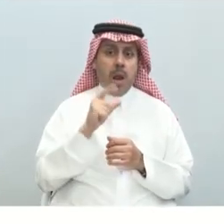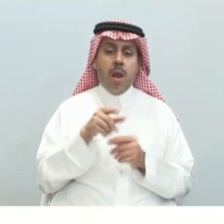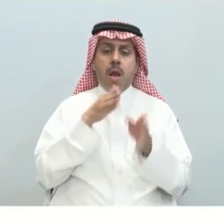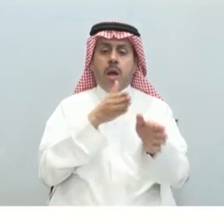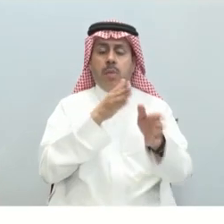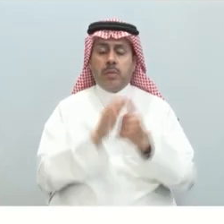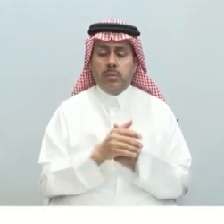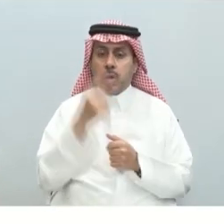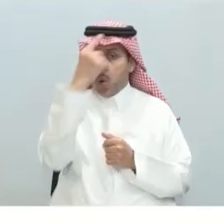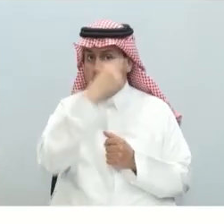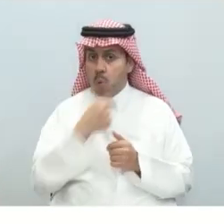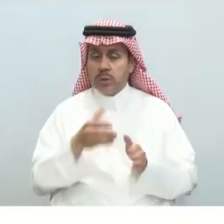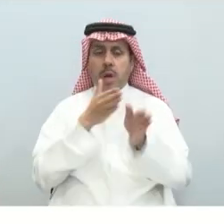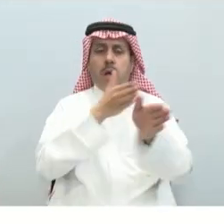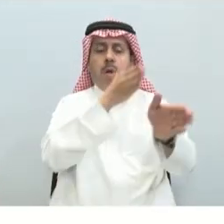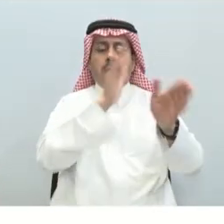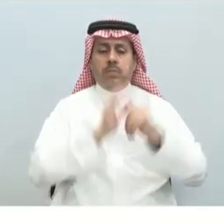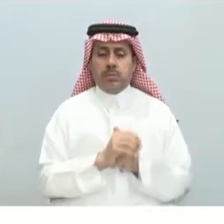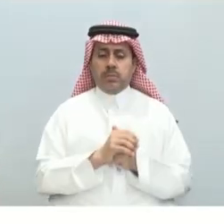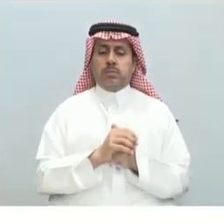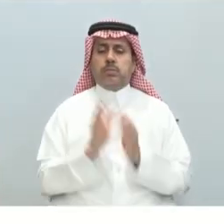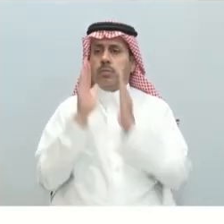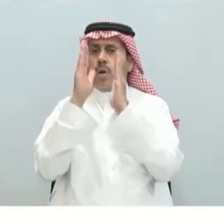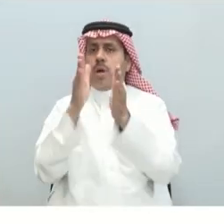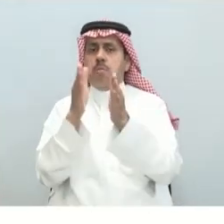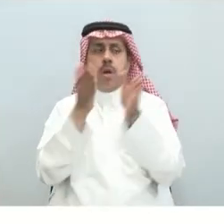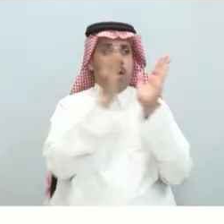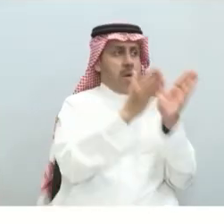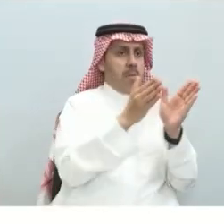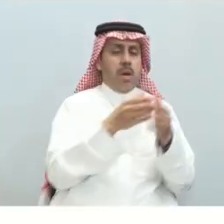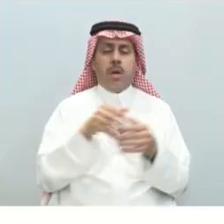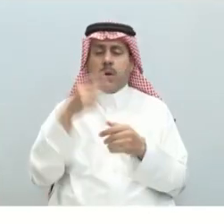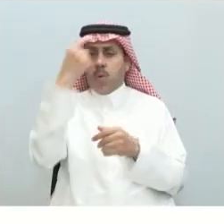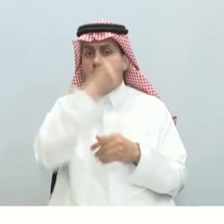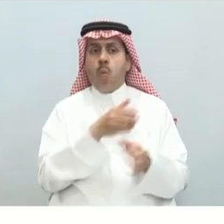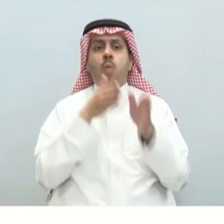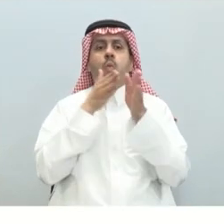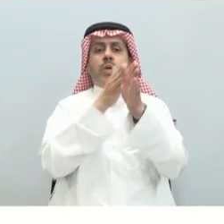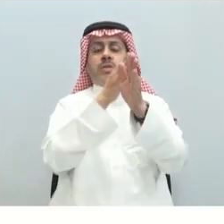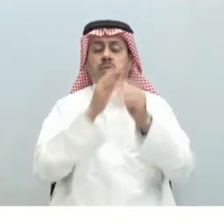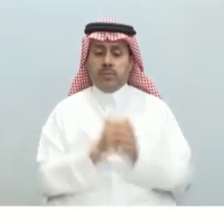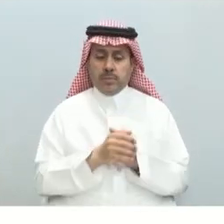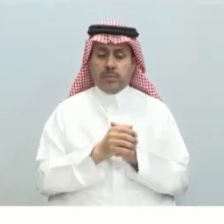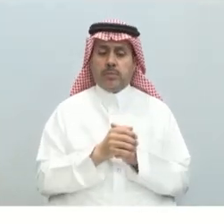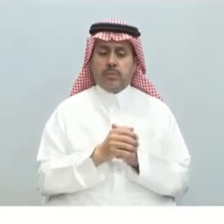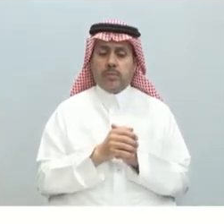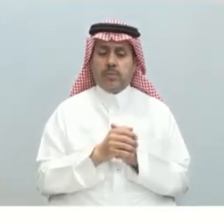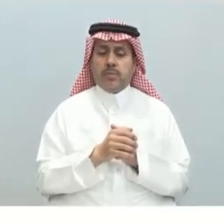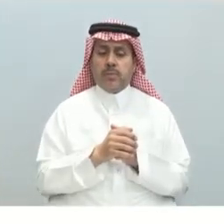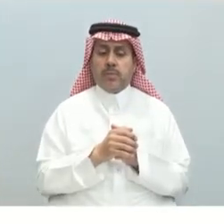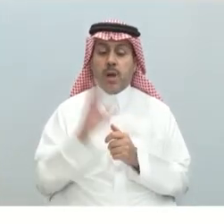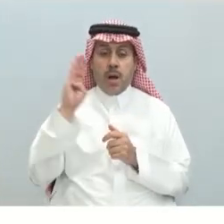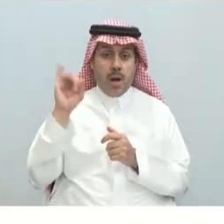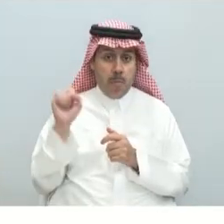لان الوجه يواجه به الانسان سمي وجها لل لانه يواجه به فهنا لان فيه تمثيلا